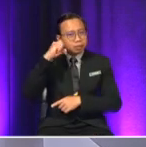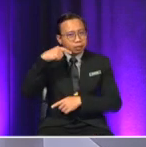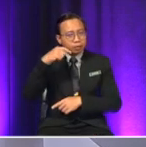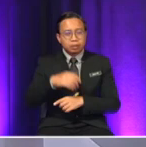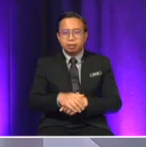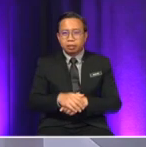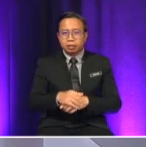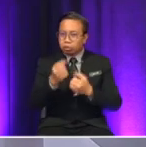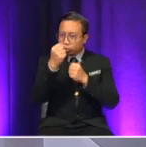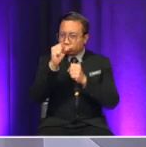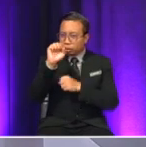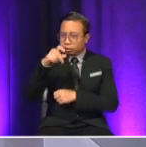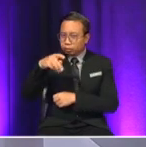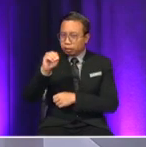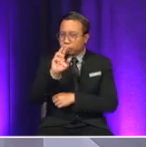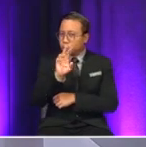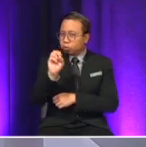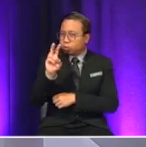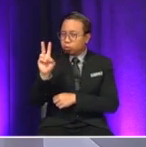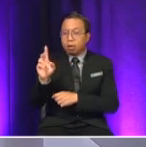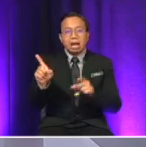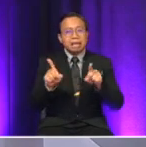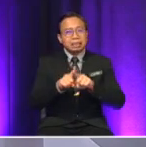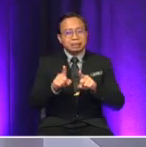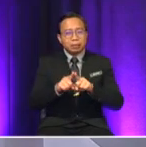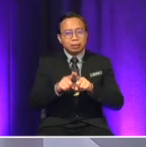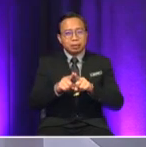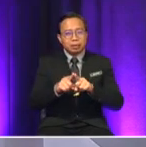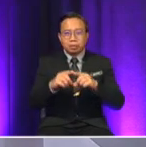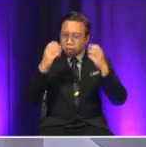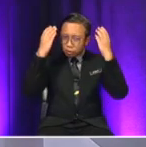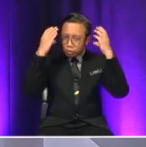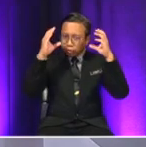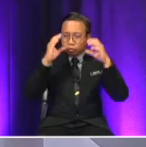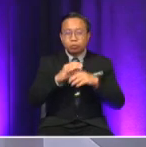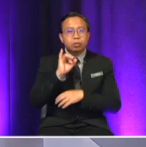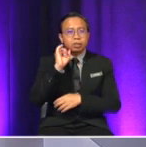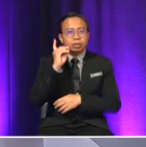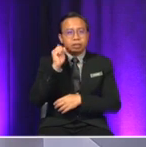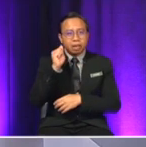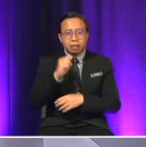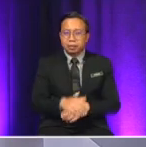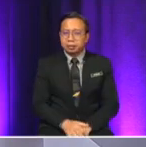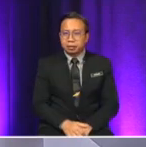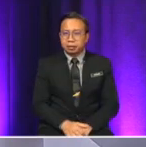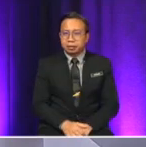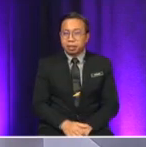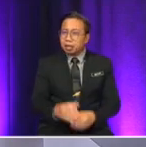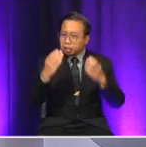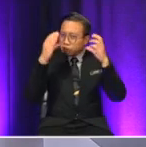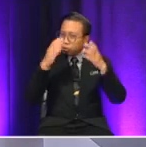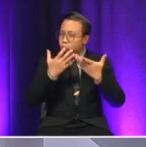di slot sukses LCPM 2022 dan bersama kita juga di studio ialah cikgu kita Ida Mahat. Dan cikgu Ida telah